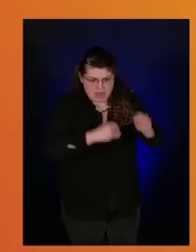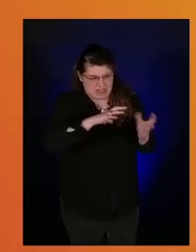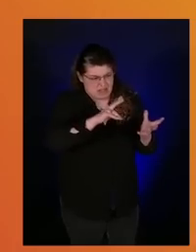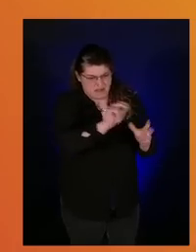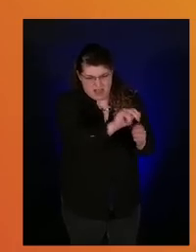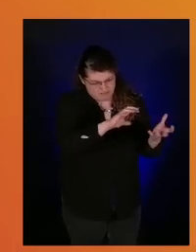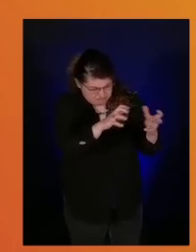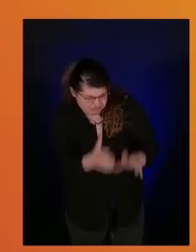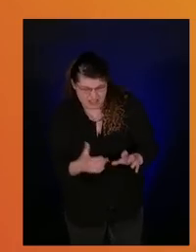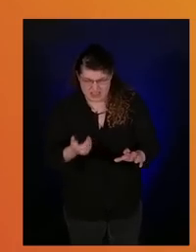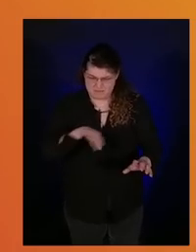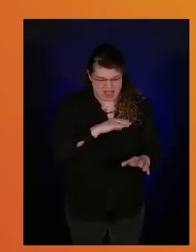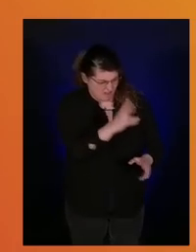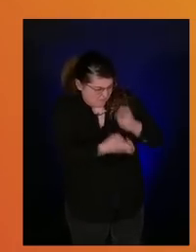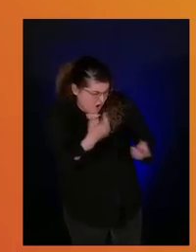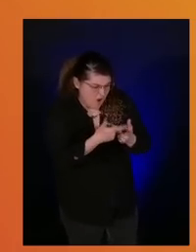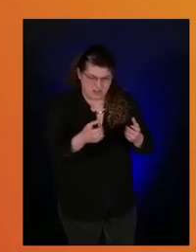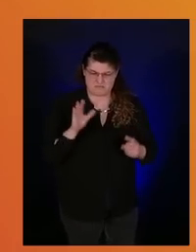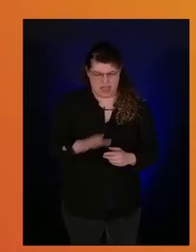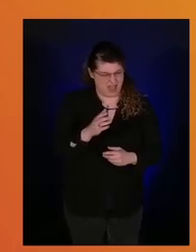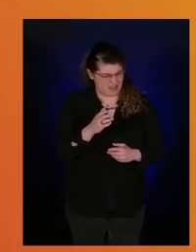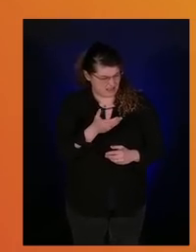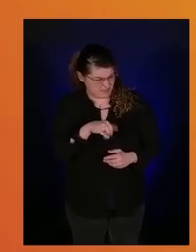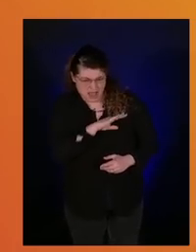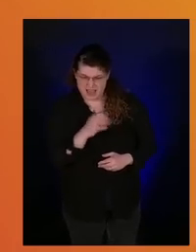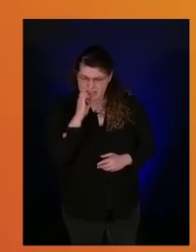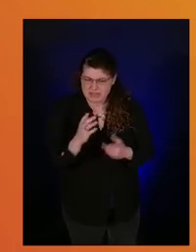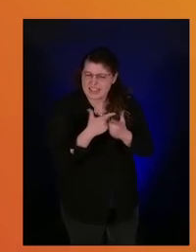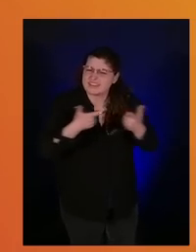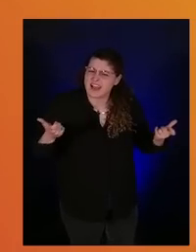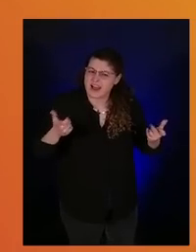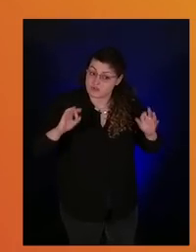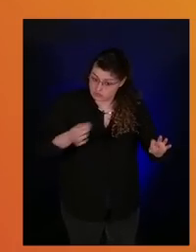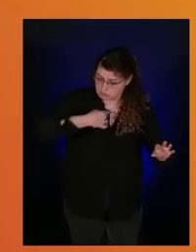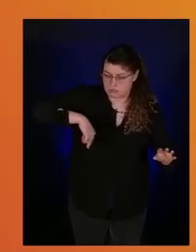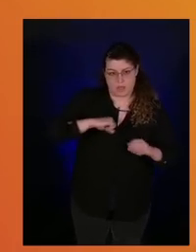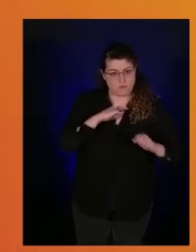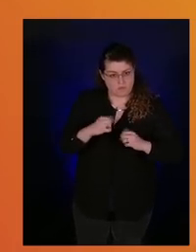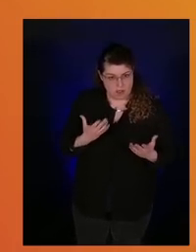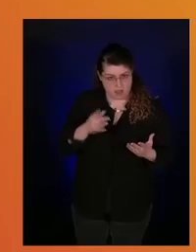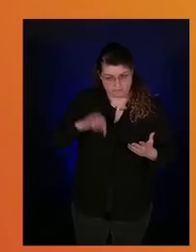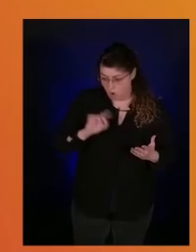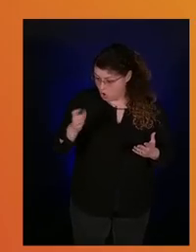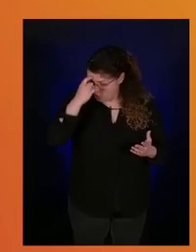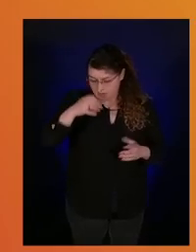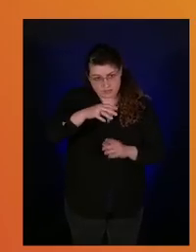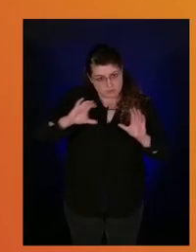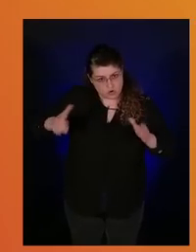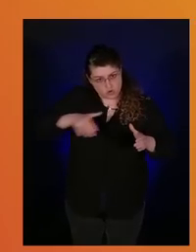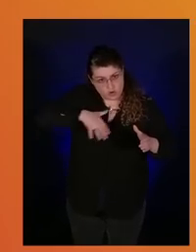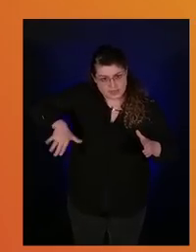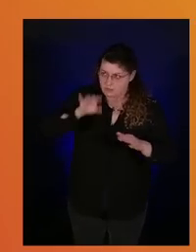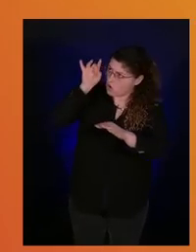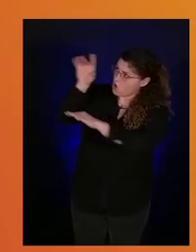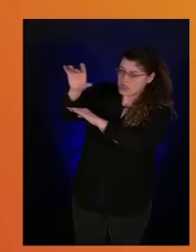ce système de pillage qu'est le système capitaliste. Aujourd'hui, les mots d'ordre du mouvement reflètent la conscience collective d'un rejet du système